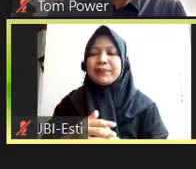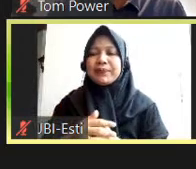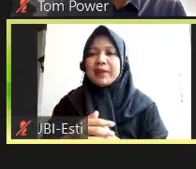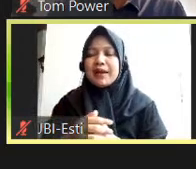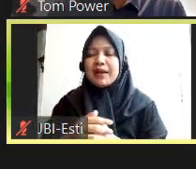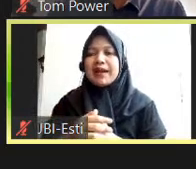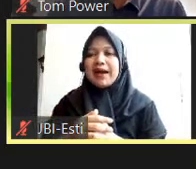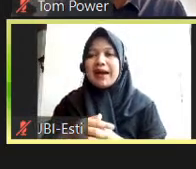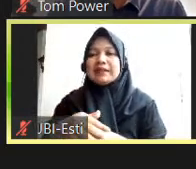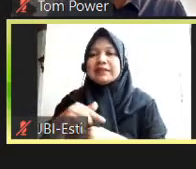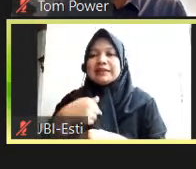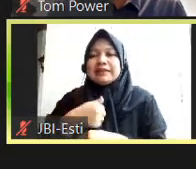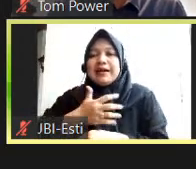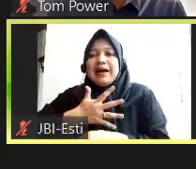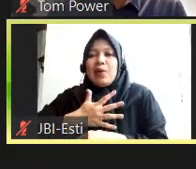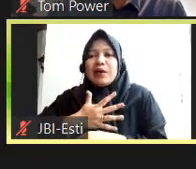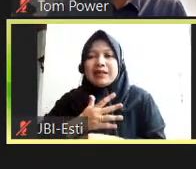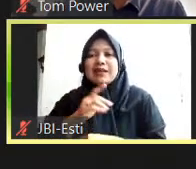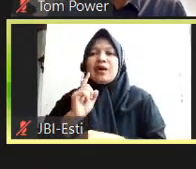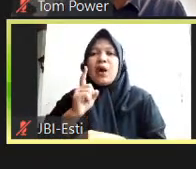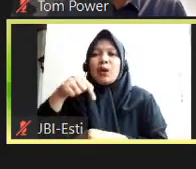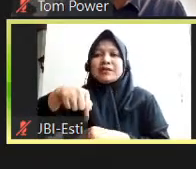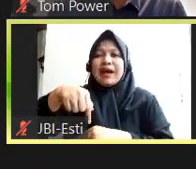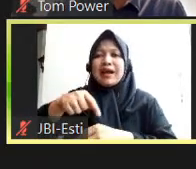pertanda bagaimana hukum makin